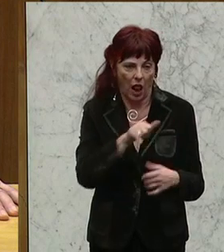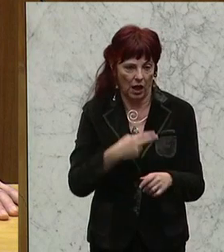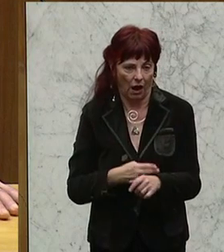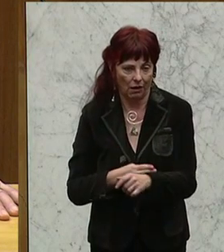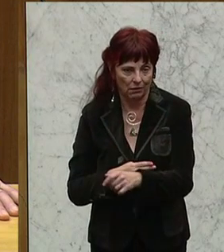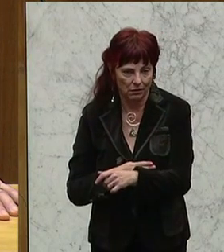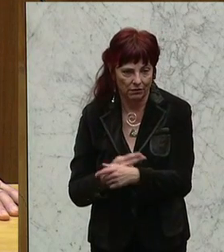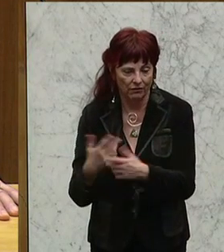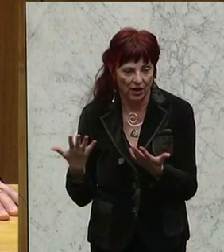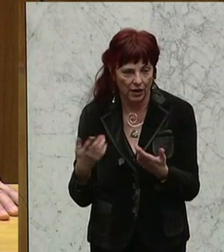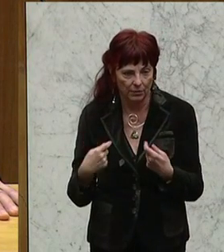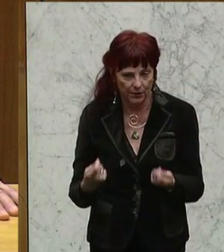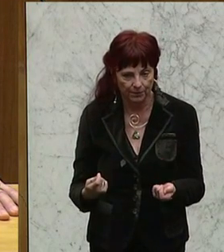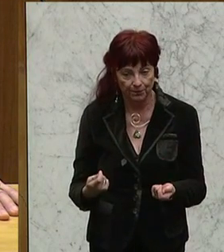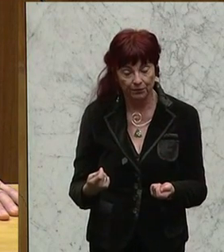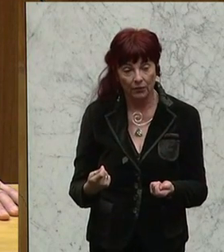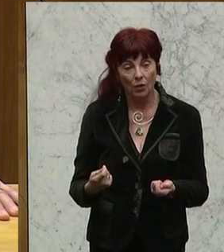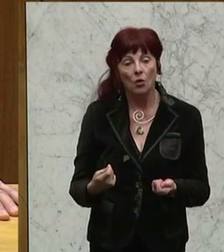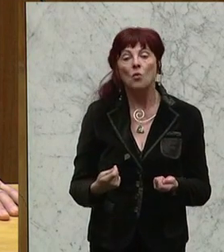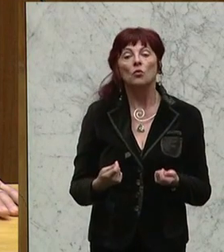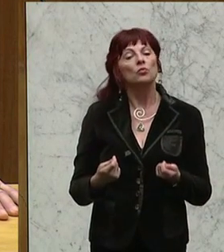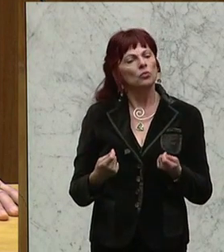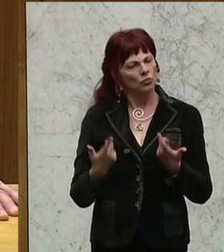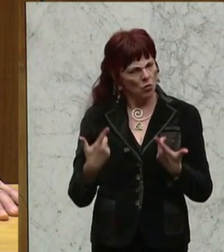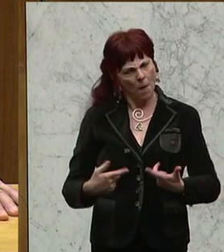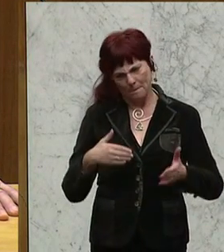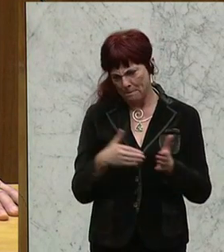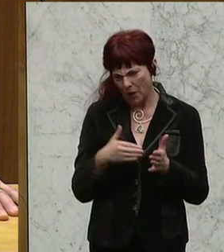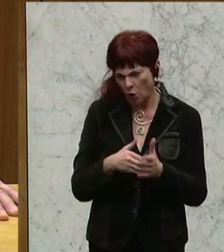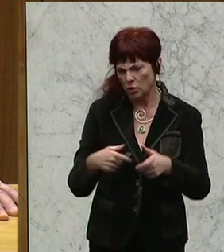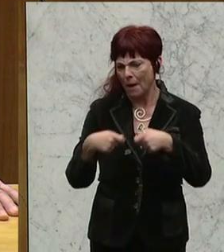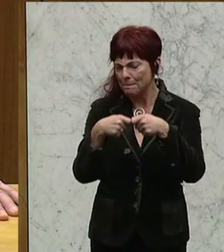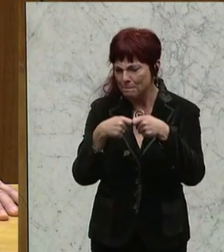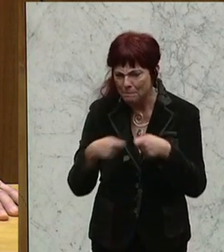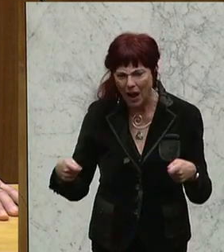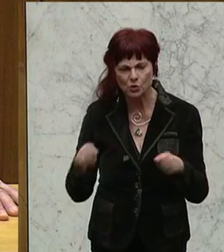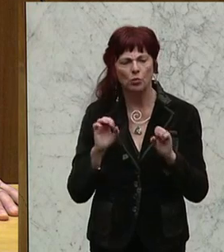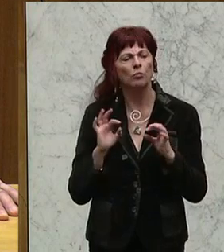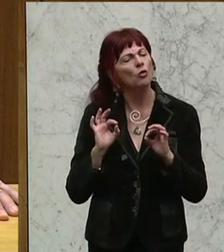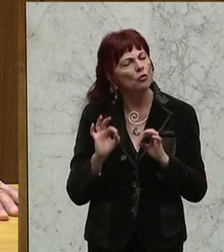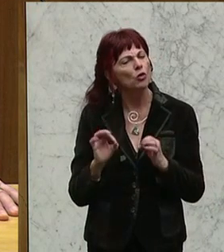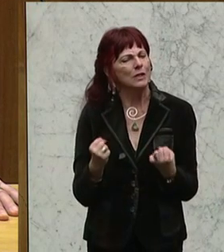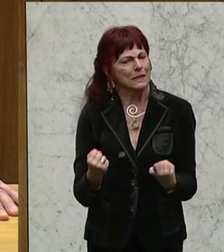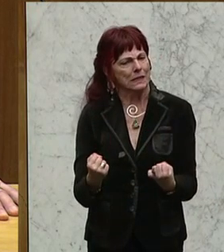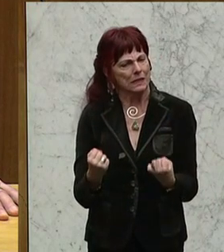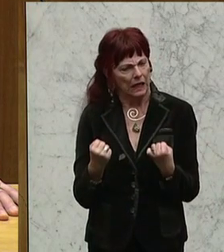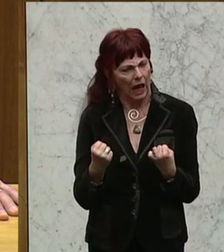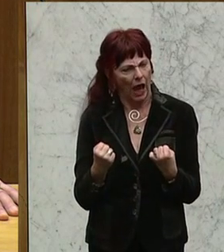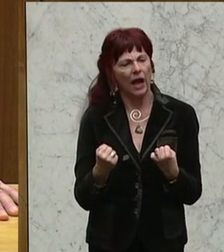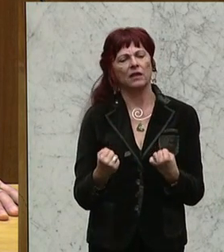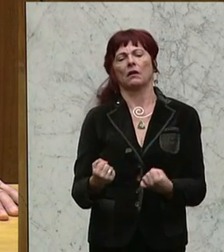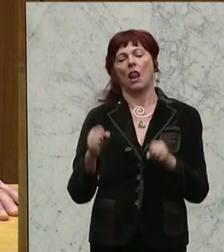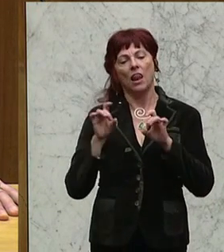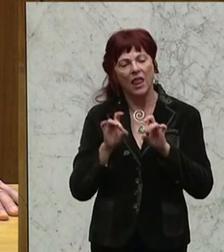die notwendigen Maßnahmen für die Absicherung der Kinder der Eltern und der Lehrer sind bitte geboten und werden von